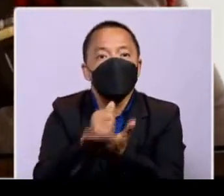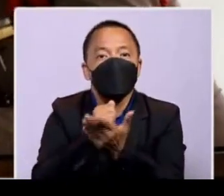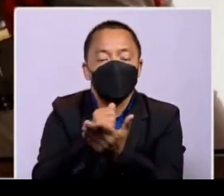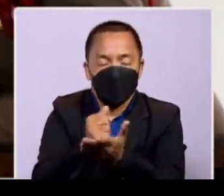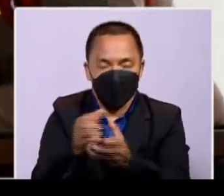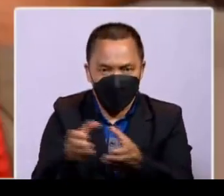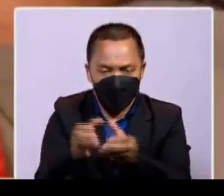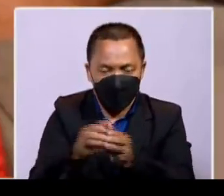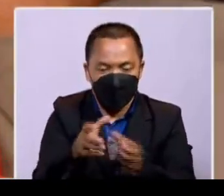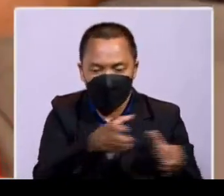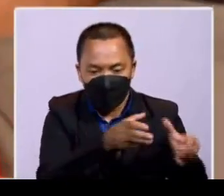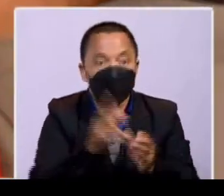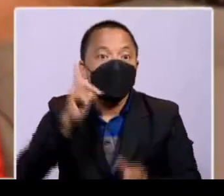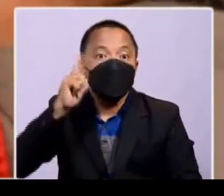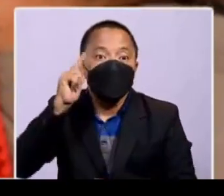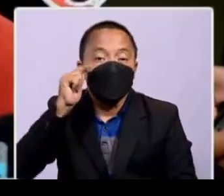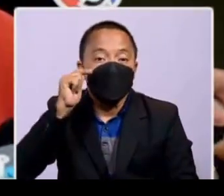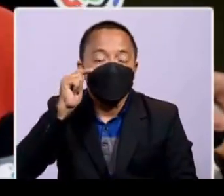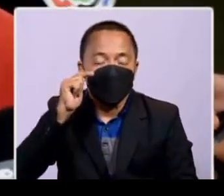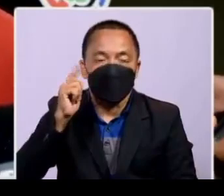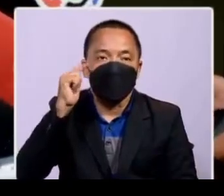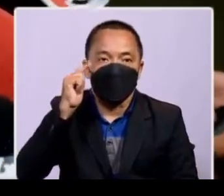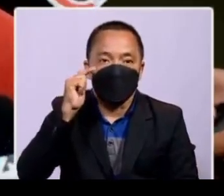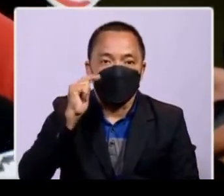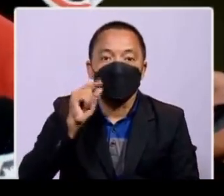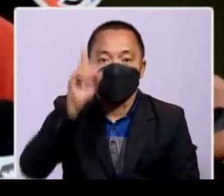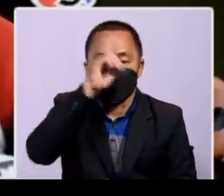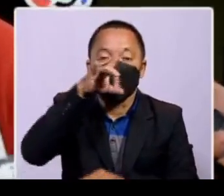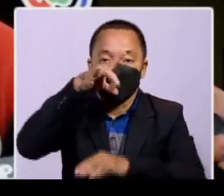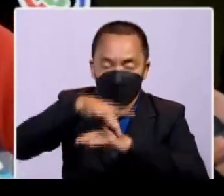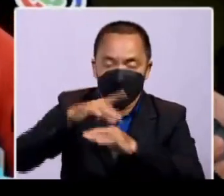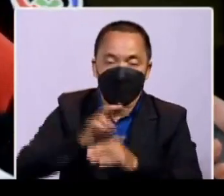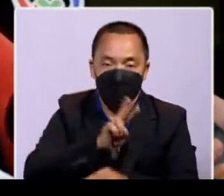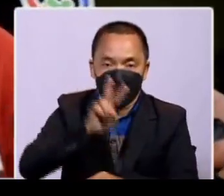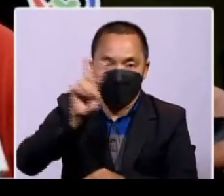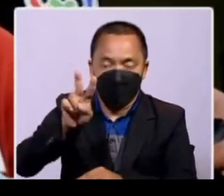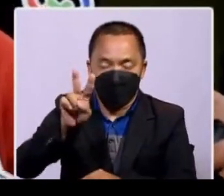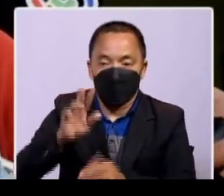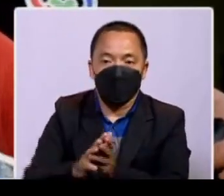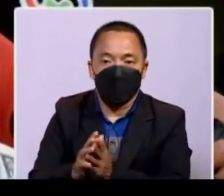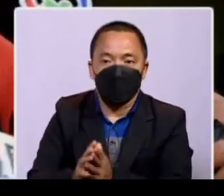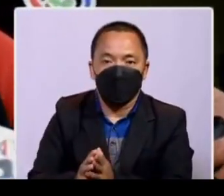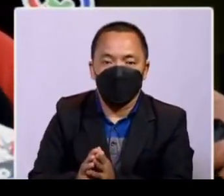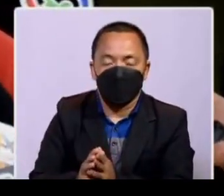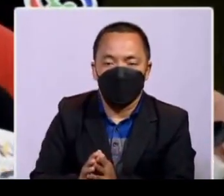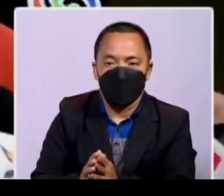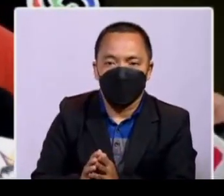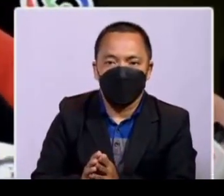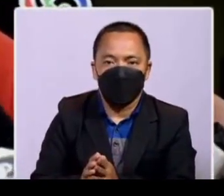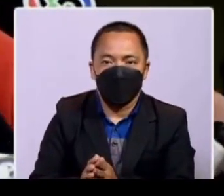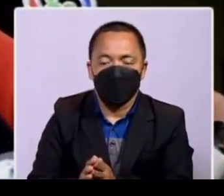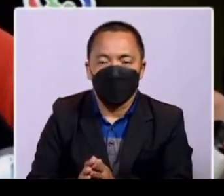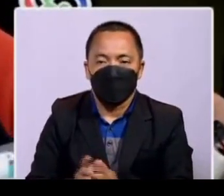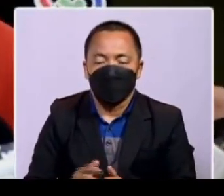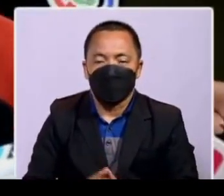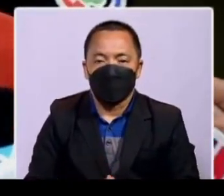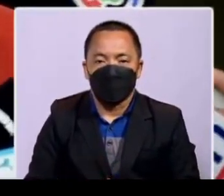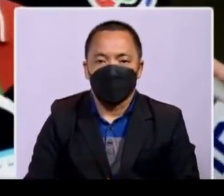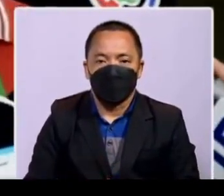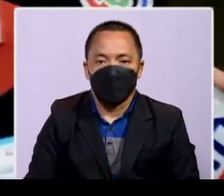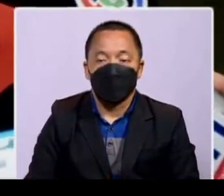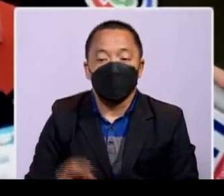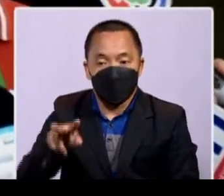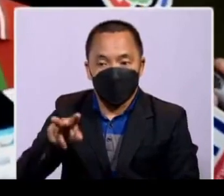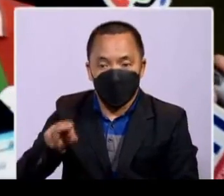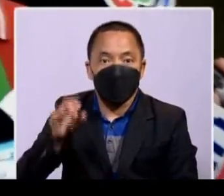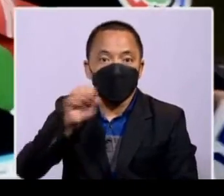ากรรมไปพร้อมกับคุณแม่พนิดานะคะคุณแม่ของคุณแตงโมและมีนางสาวพัฒนันฤทธิ์ชัยเรืองเดชภร